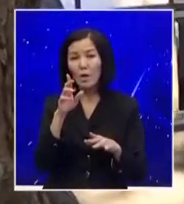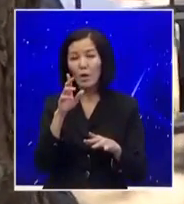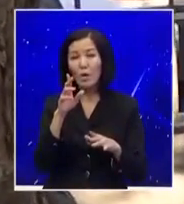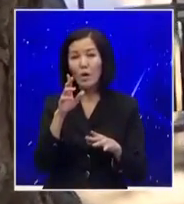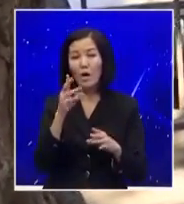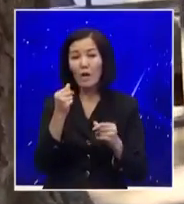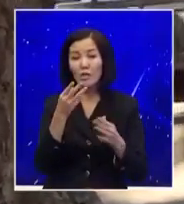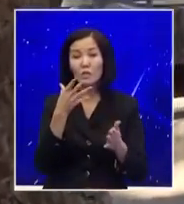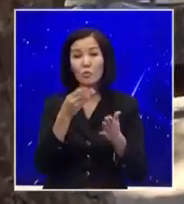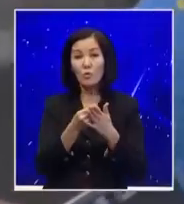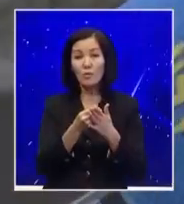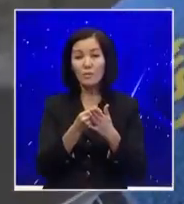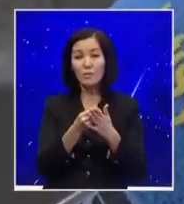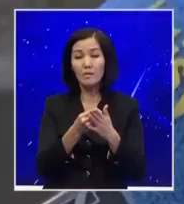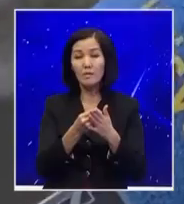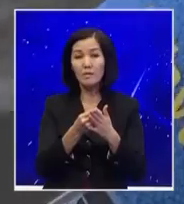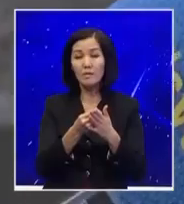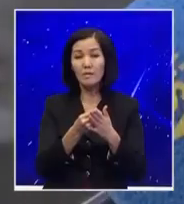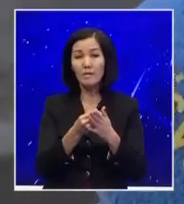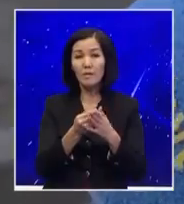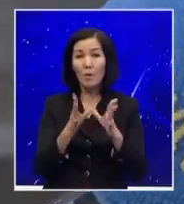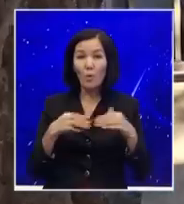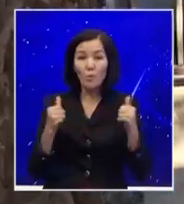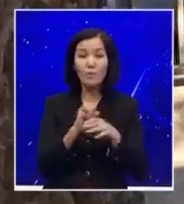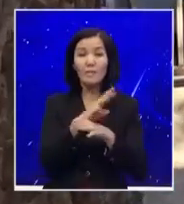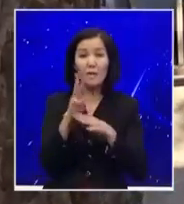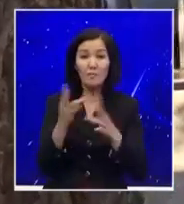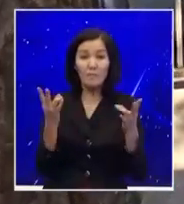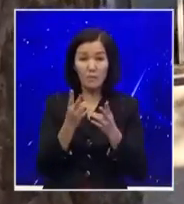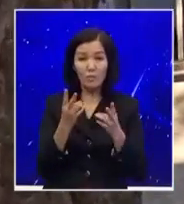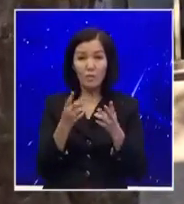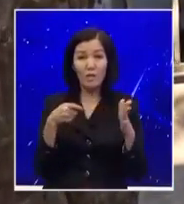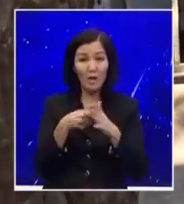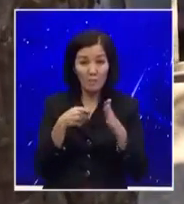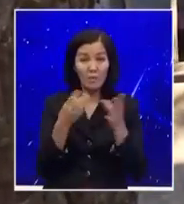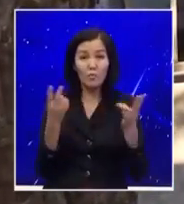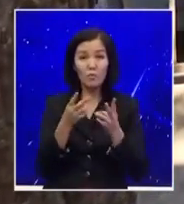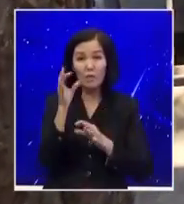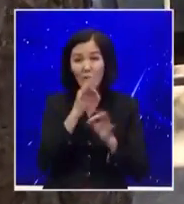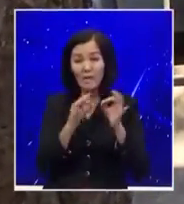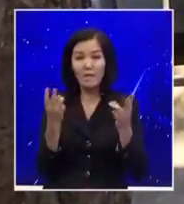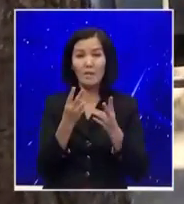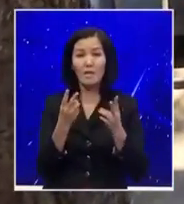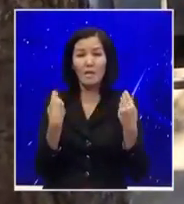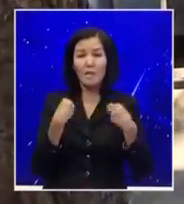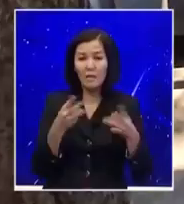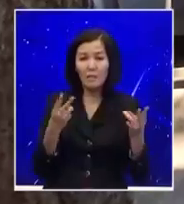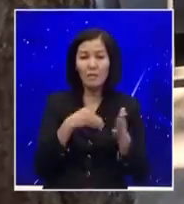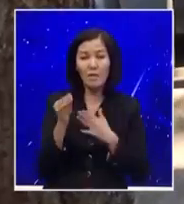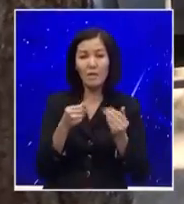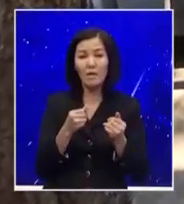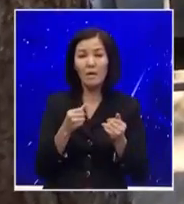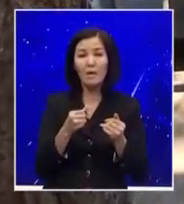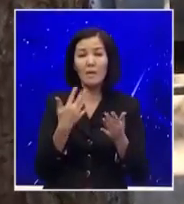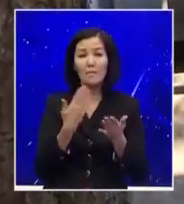де күн көріміз керек, өкімет те пайда көру керек. Балашаға асырау керек, тіршілік жасау керек, дәрі дәрмек алу керек, бәріне. Біз пенсияға, мысалы мен өзім